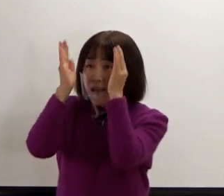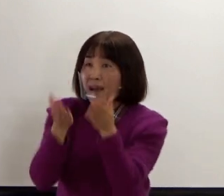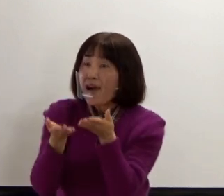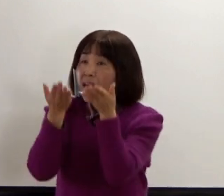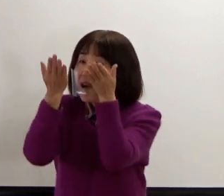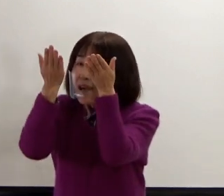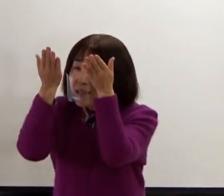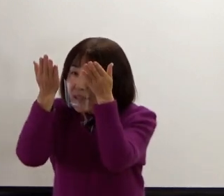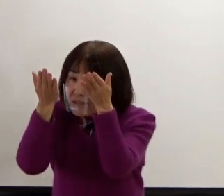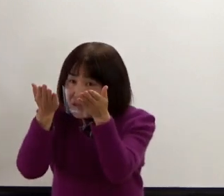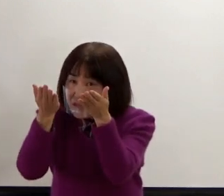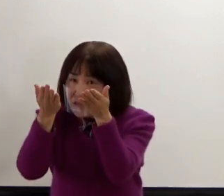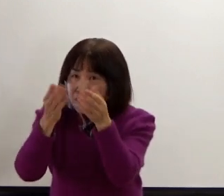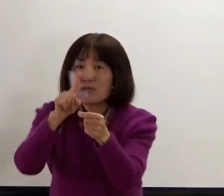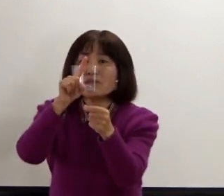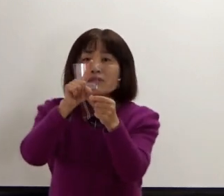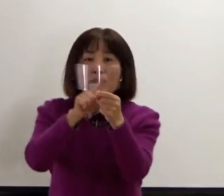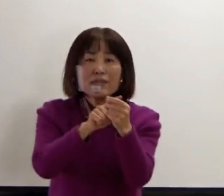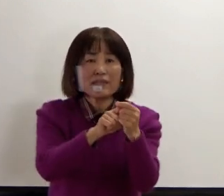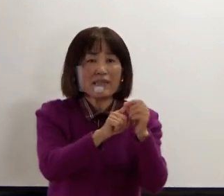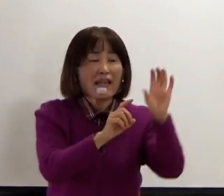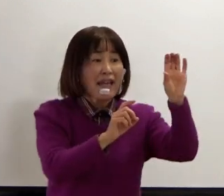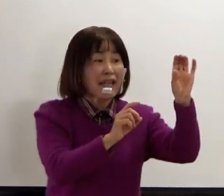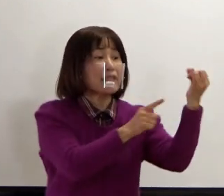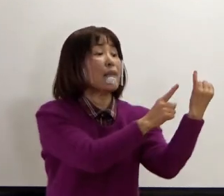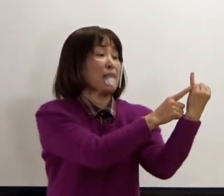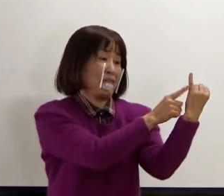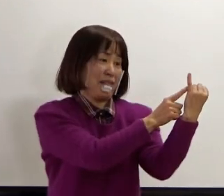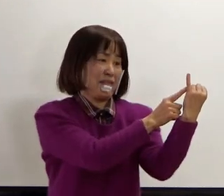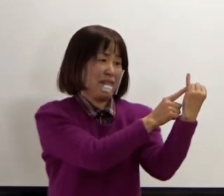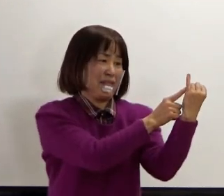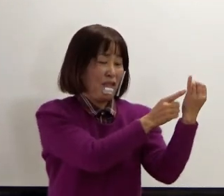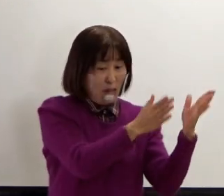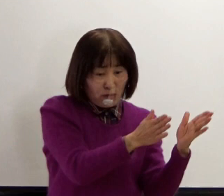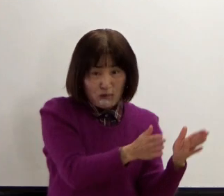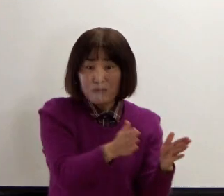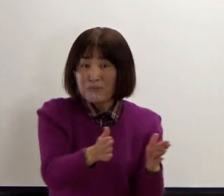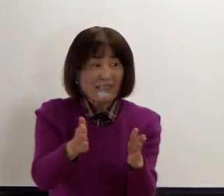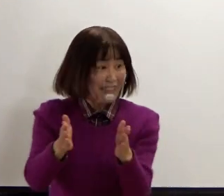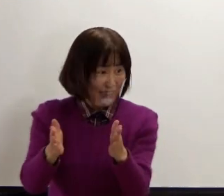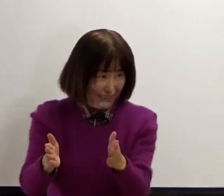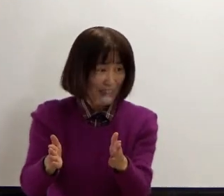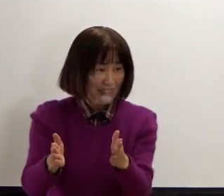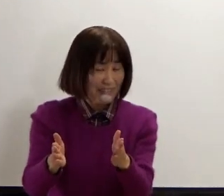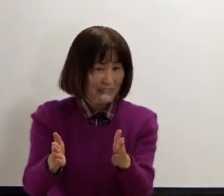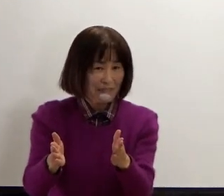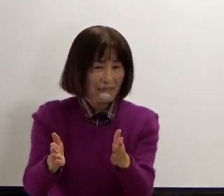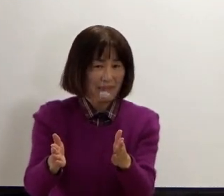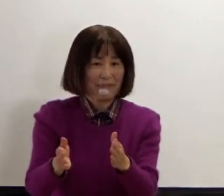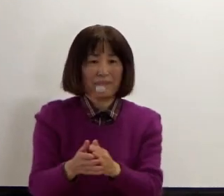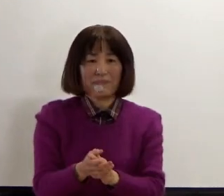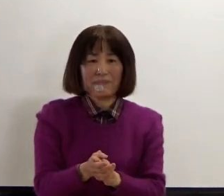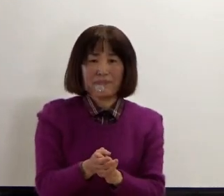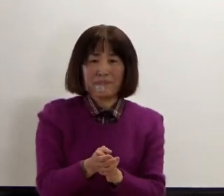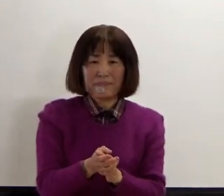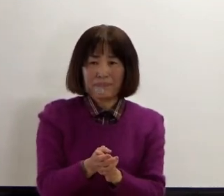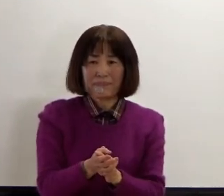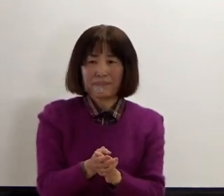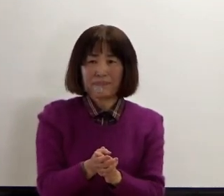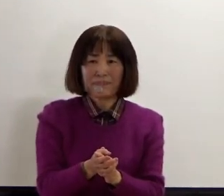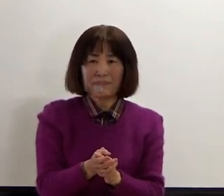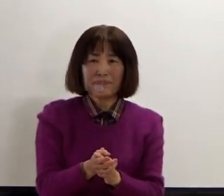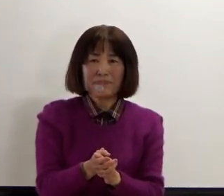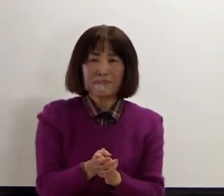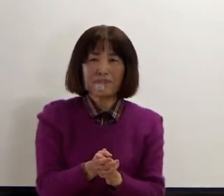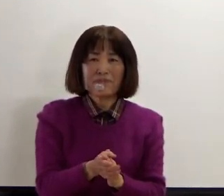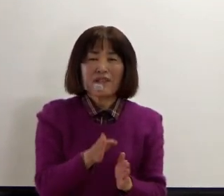えられなかったんですよ、このマリアを励ますために。だからもう、まあ遡ってったらどんどんど